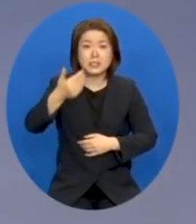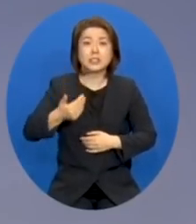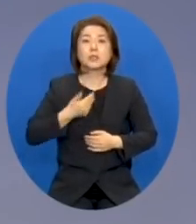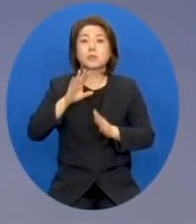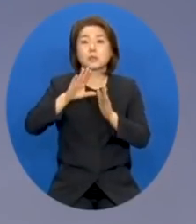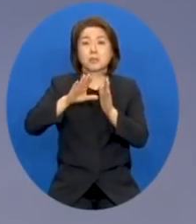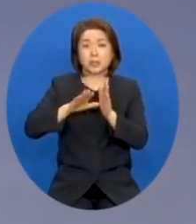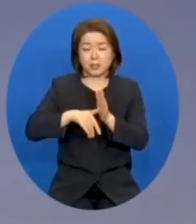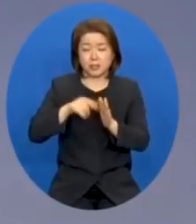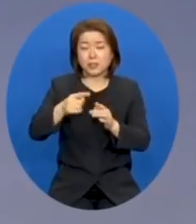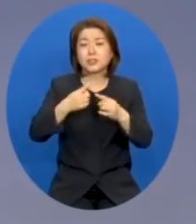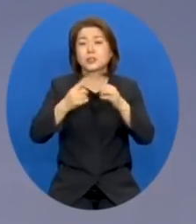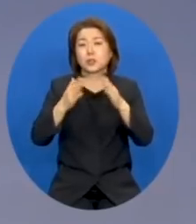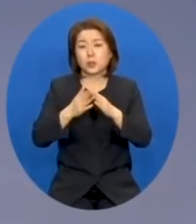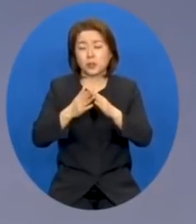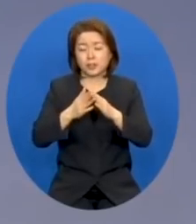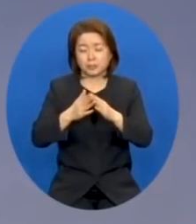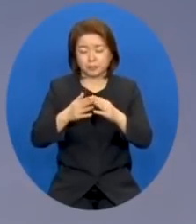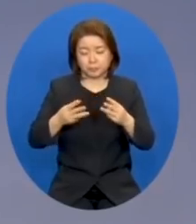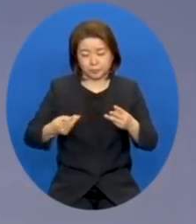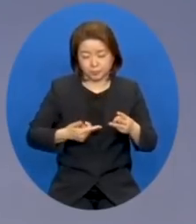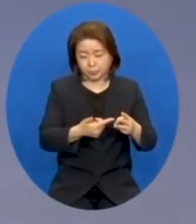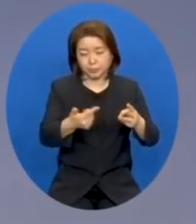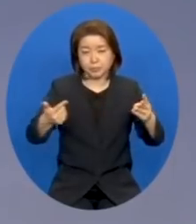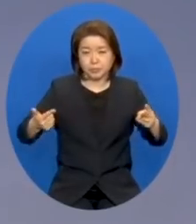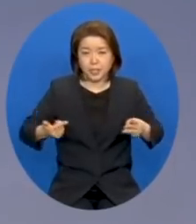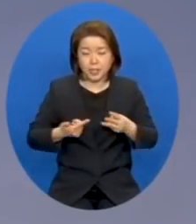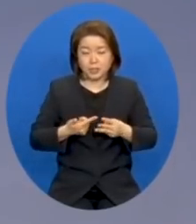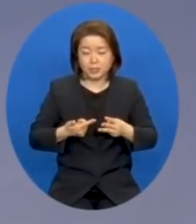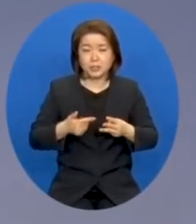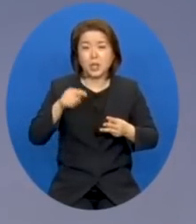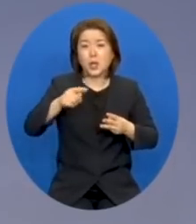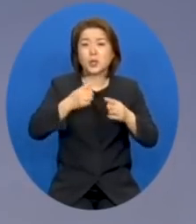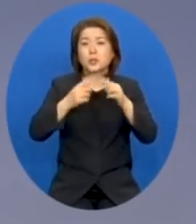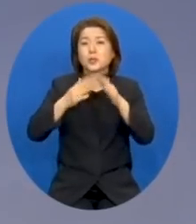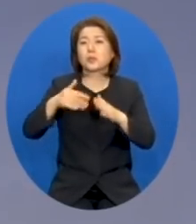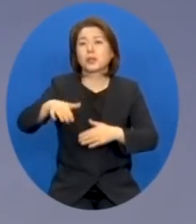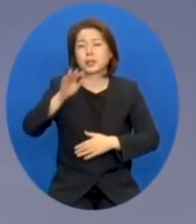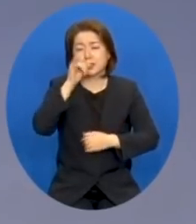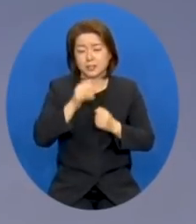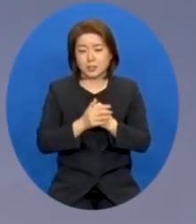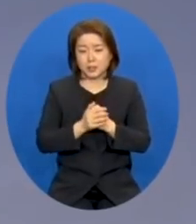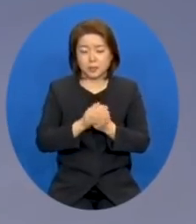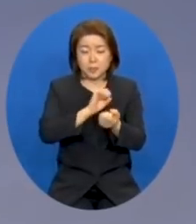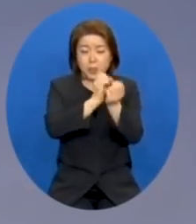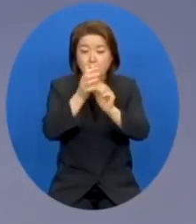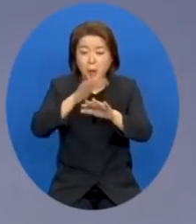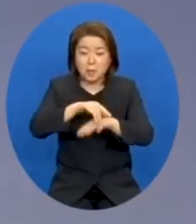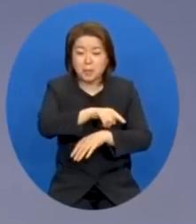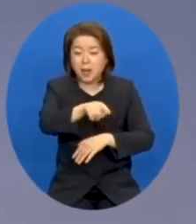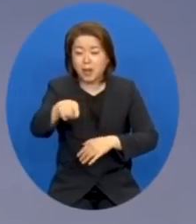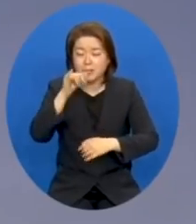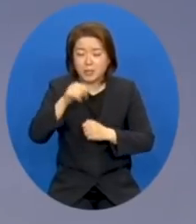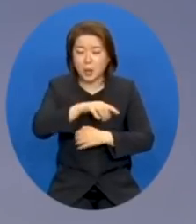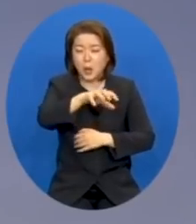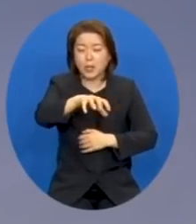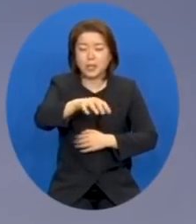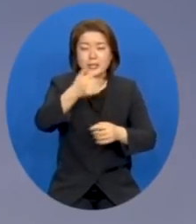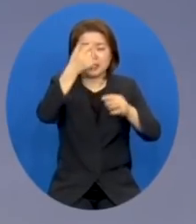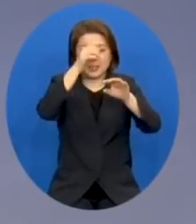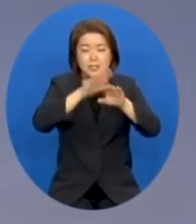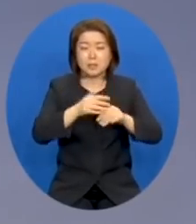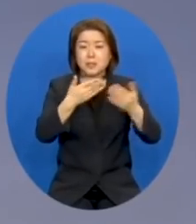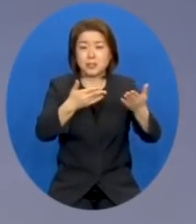받아 뜬 그 교회 갈릴리 호숫가에 는 그 교회 같습니다 정원이 있길래 그 정원에서 우리가 예배를 드리기로